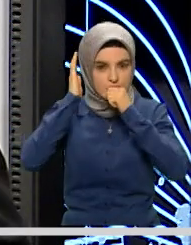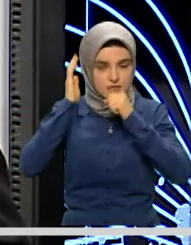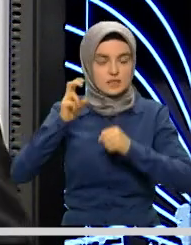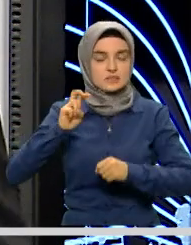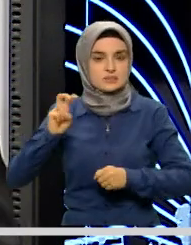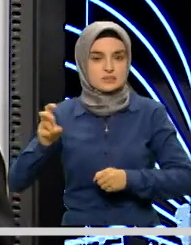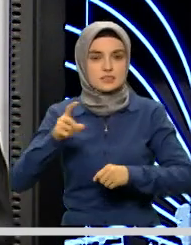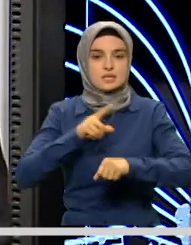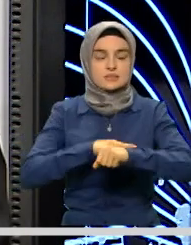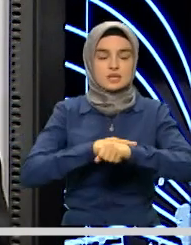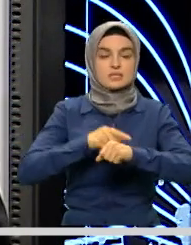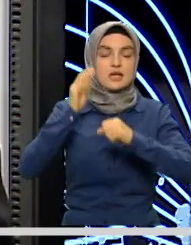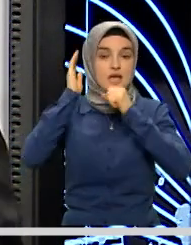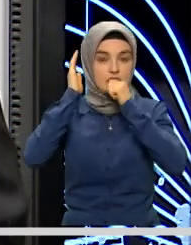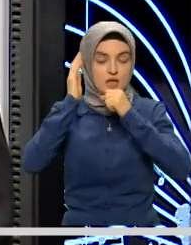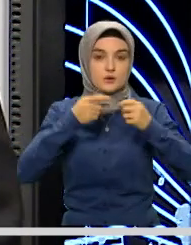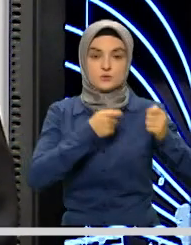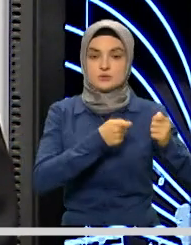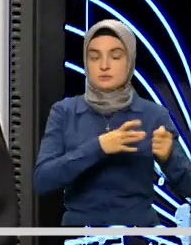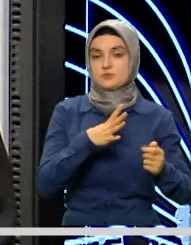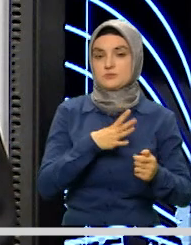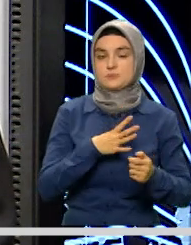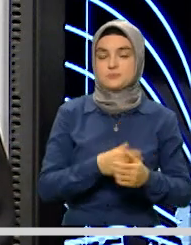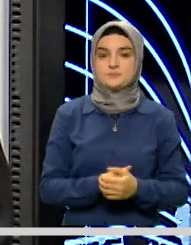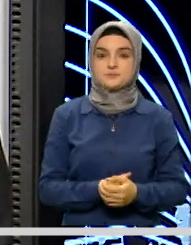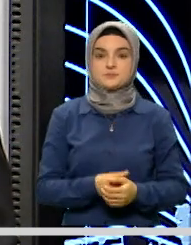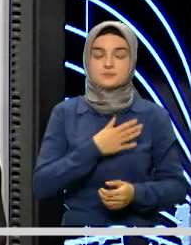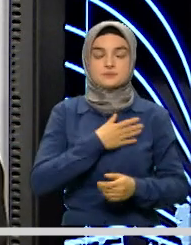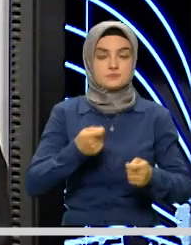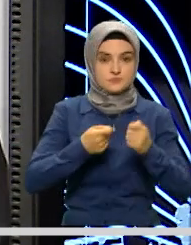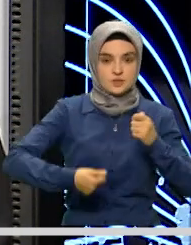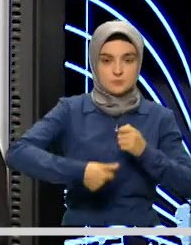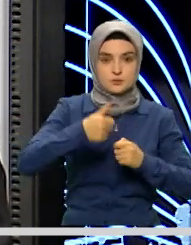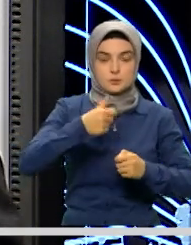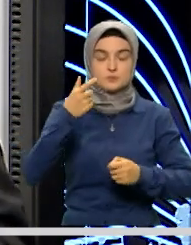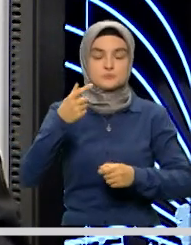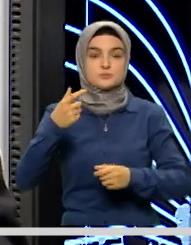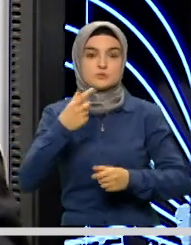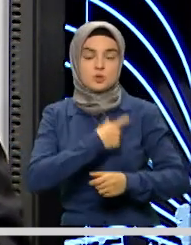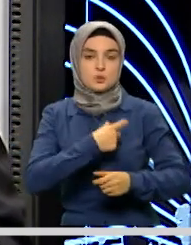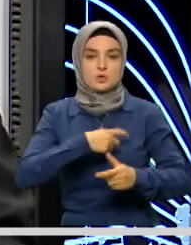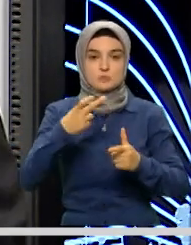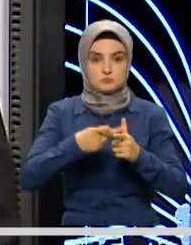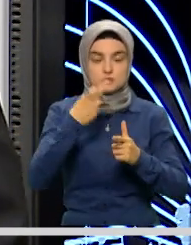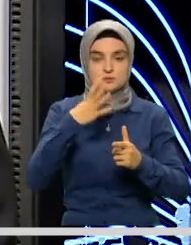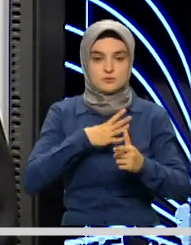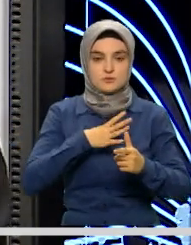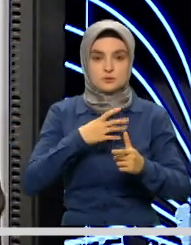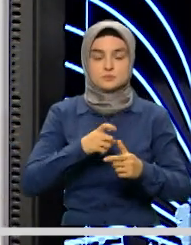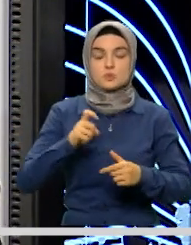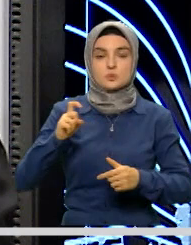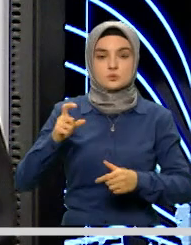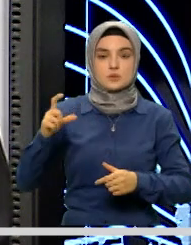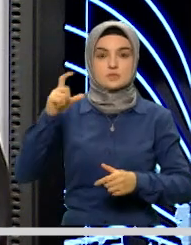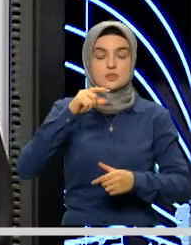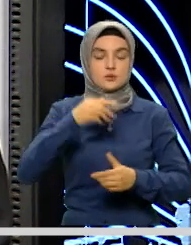ezan kurslarımız var. Ve en özeli muhterem Diyanet İşleri Başkanımızın özel projesi olan 9 ay süreli dini musiki kursu. Çok.